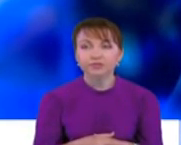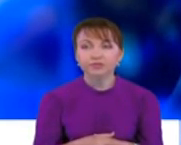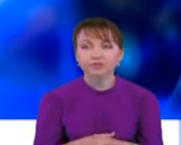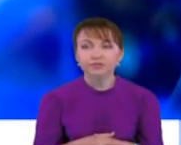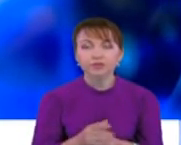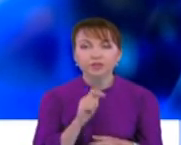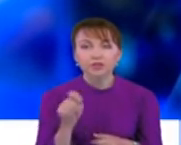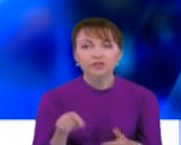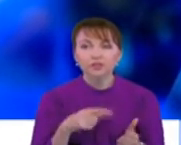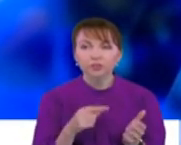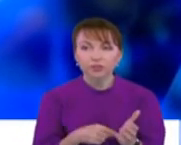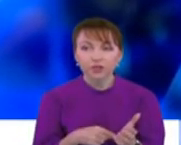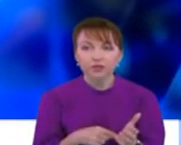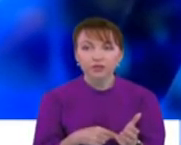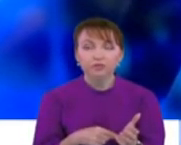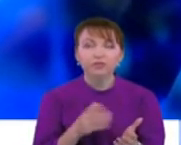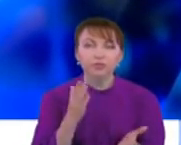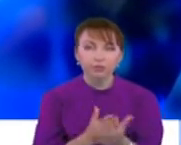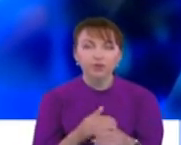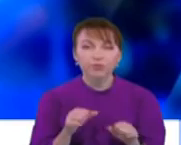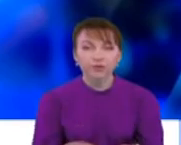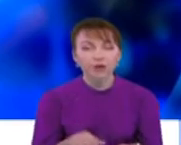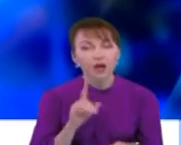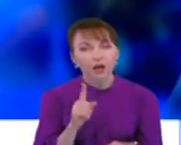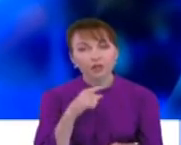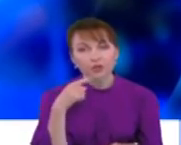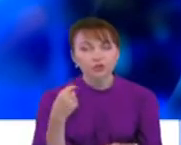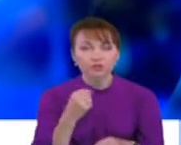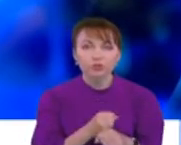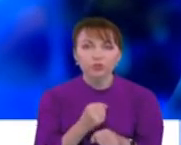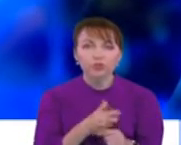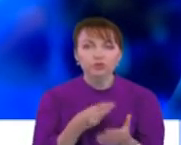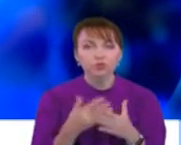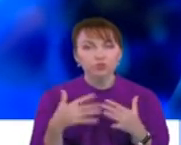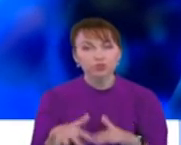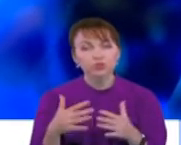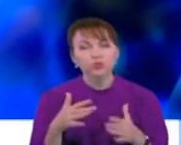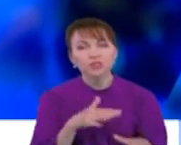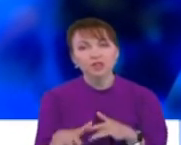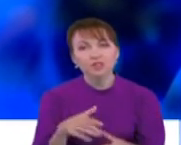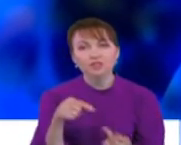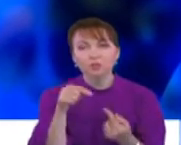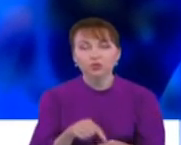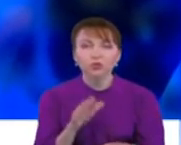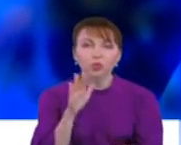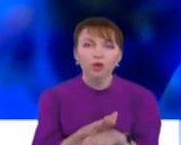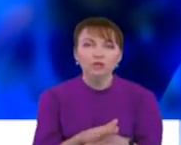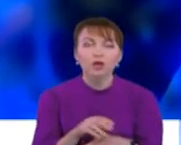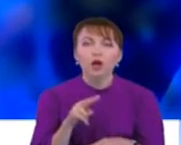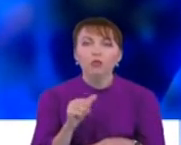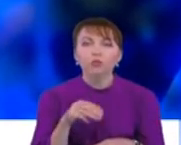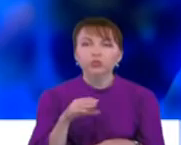задав питання, і воно має право, але Росія вибудовує свою морську діяльність відповідно до указу Путіна